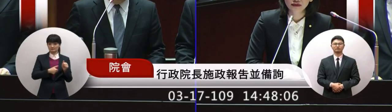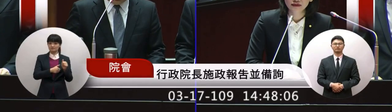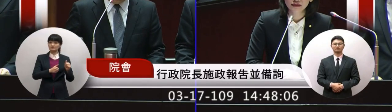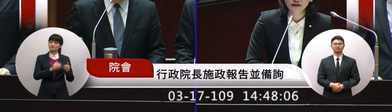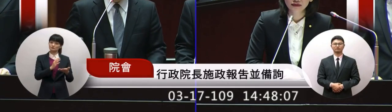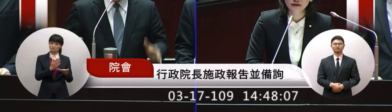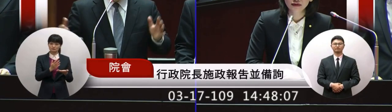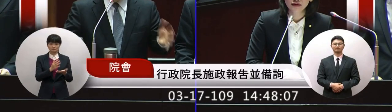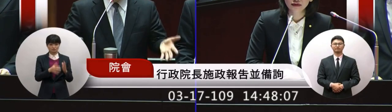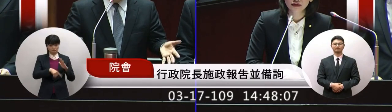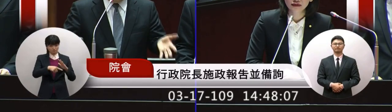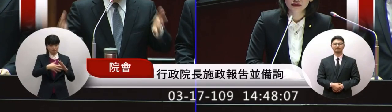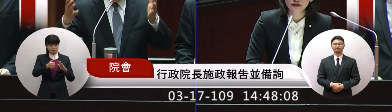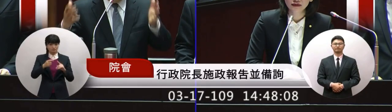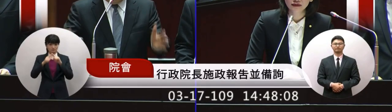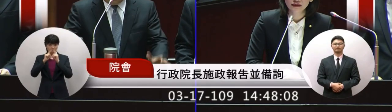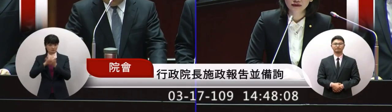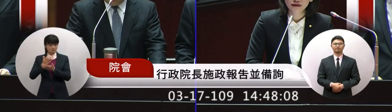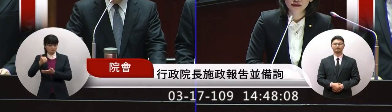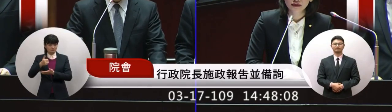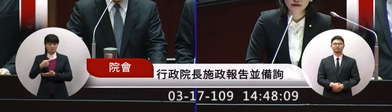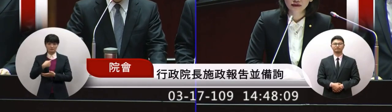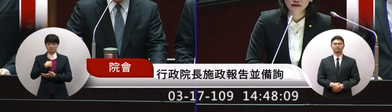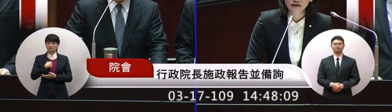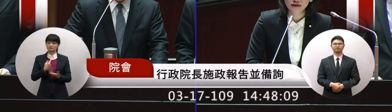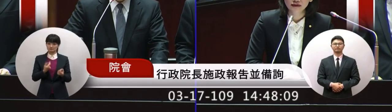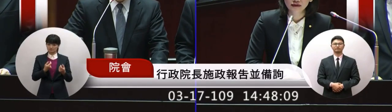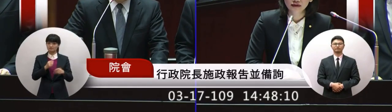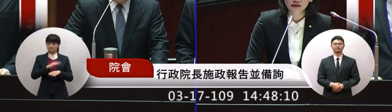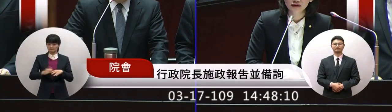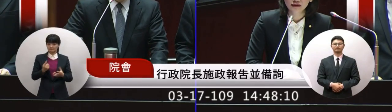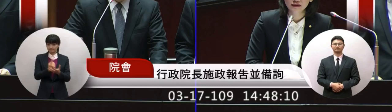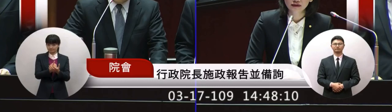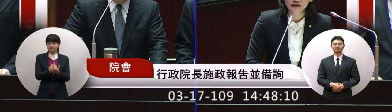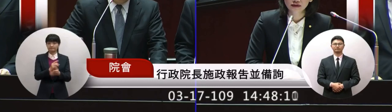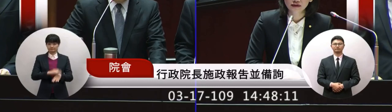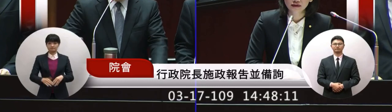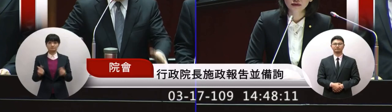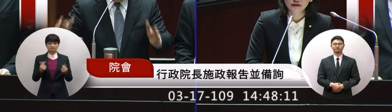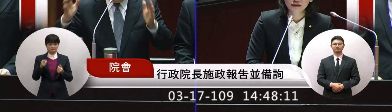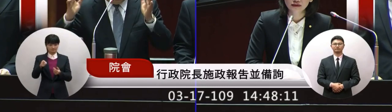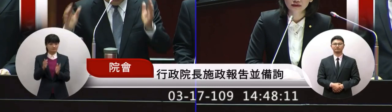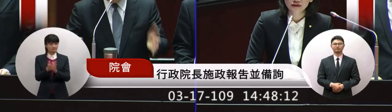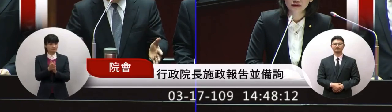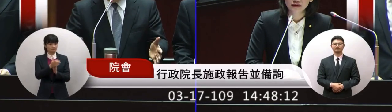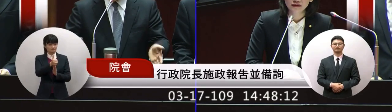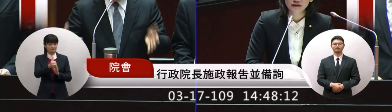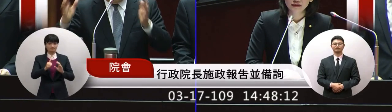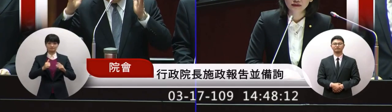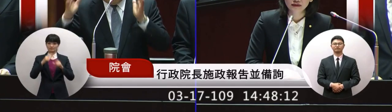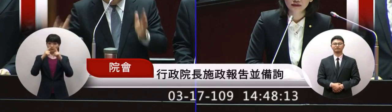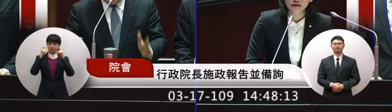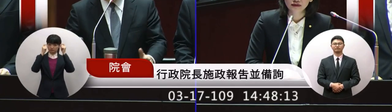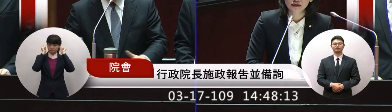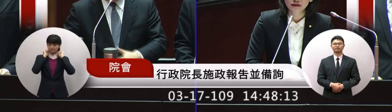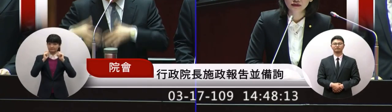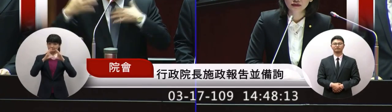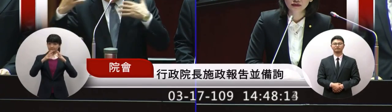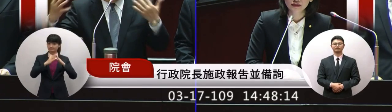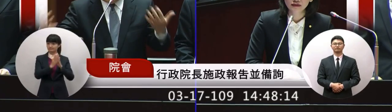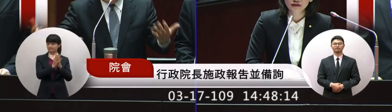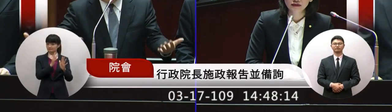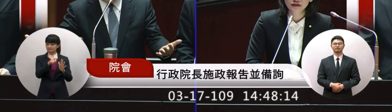亲自主持。就如同委员一再肯定的口罩国家队，对于口罩要怎么样